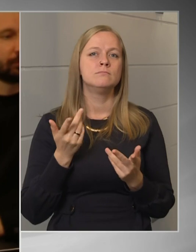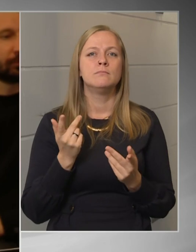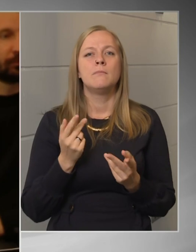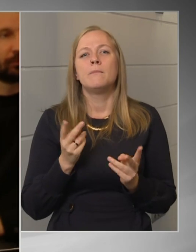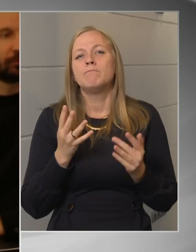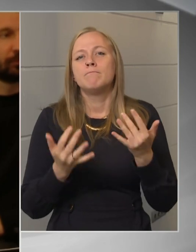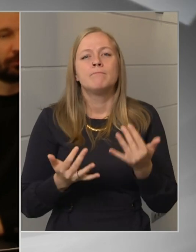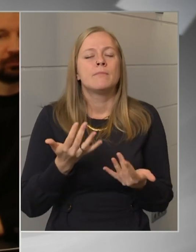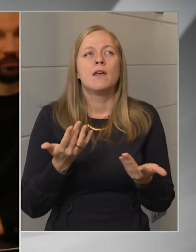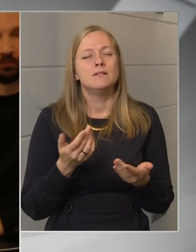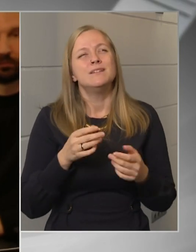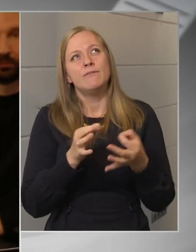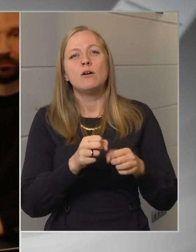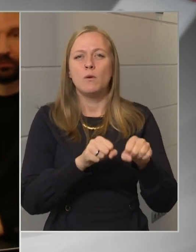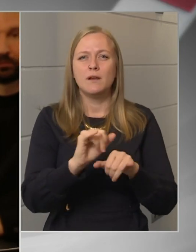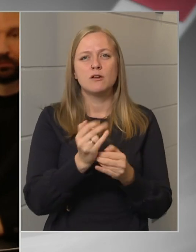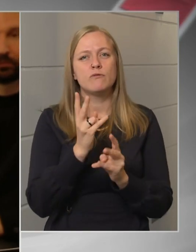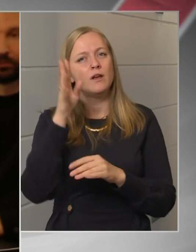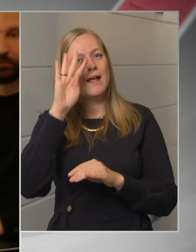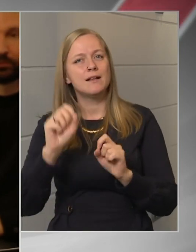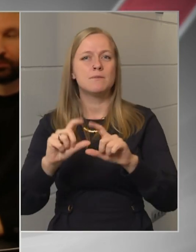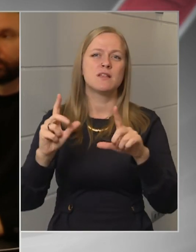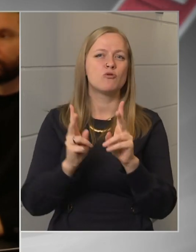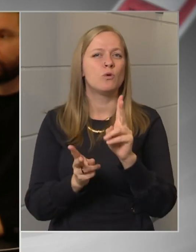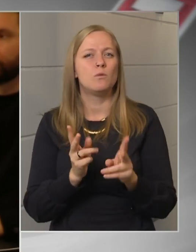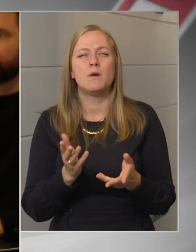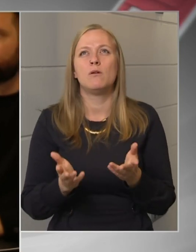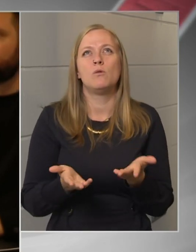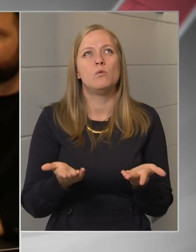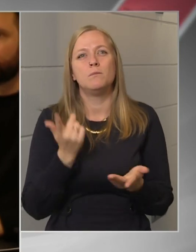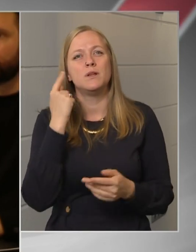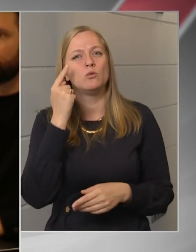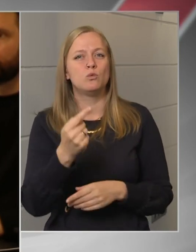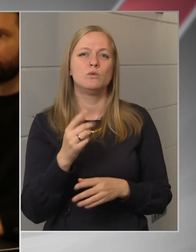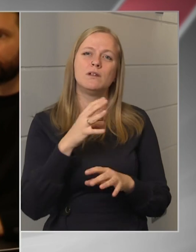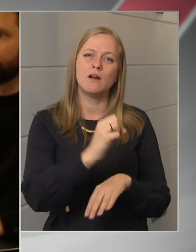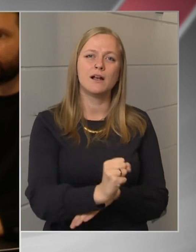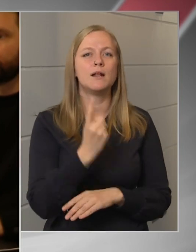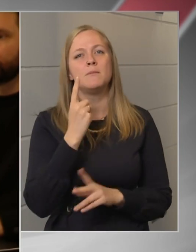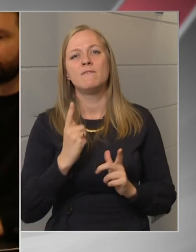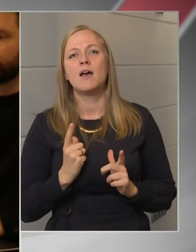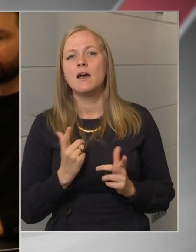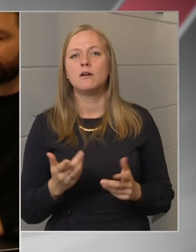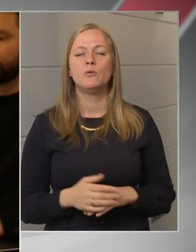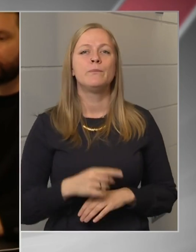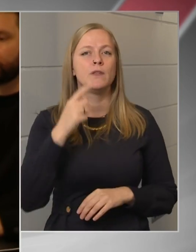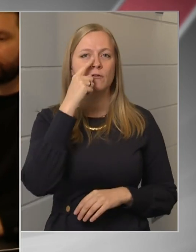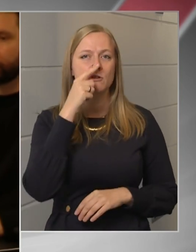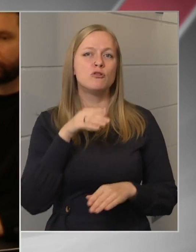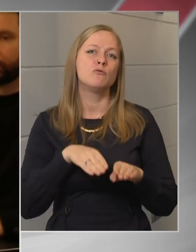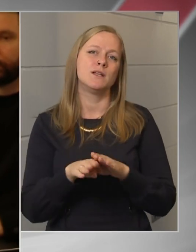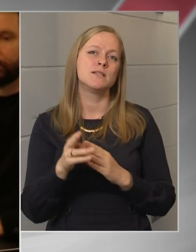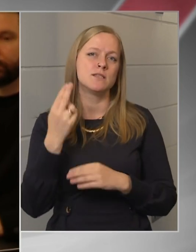tehát nyilván a kormánynak is van elképzelés arról, hogy körülbelül mit reagálhatnak, mi várható. Mondjuk Navracis miniszter úr